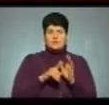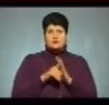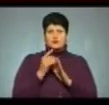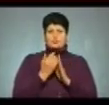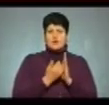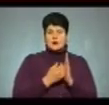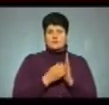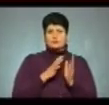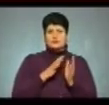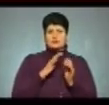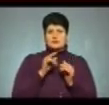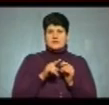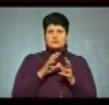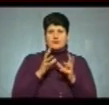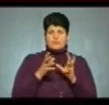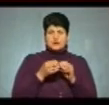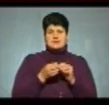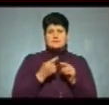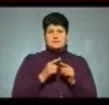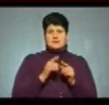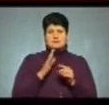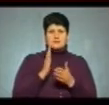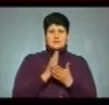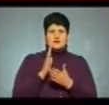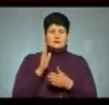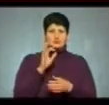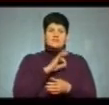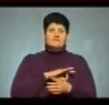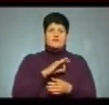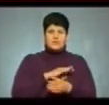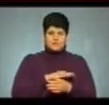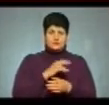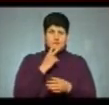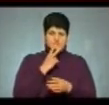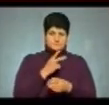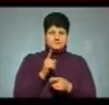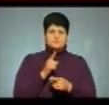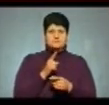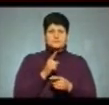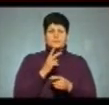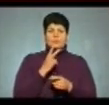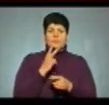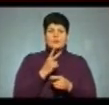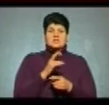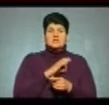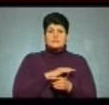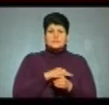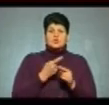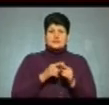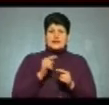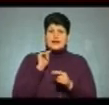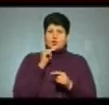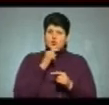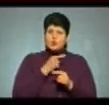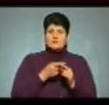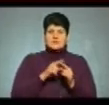проговорили про те, що це, в принципі, мало би бути вигідно. І далі прослухаємо людей, які побачили вигоду, що це економія і що це,